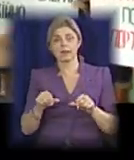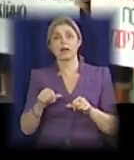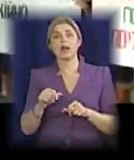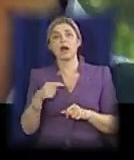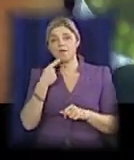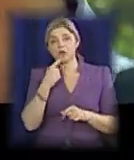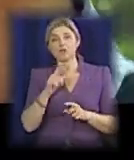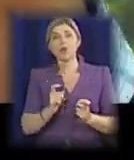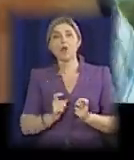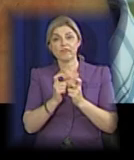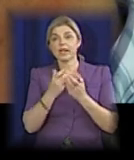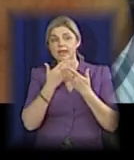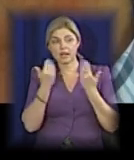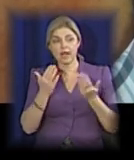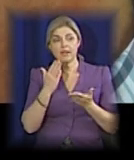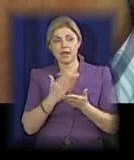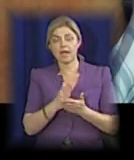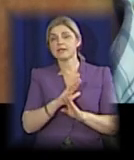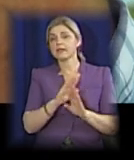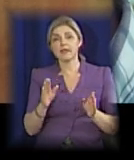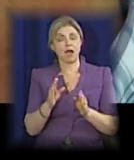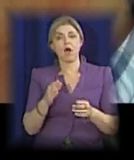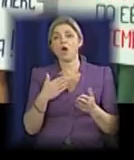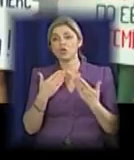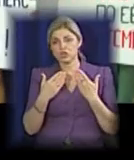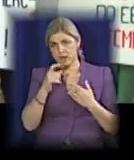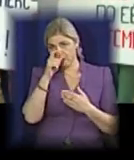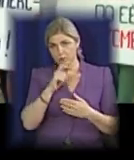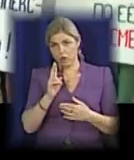говорить, конфлікту немає, є неналежне ставлення до спорту.